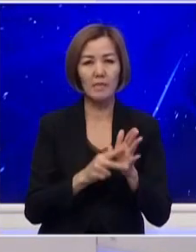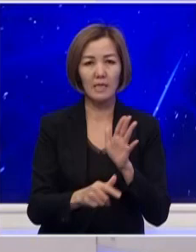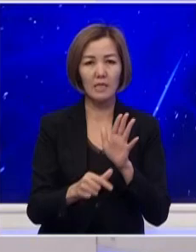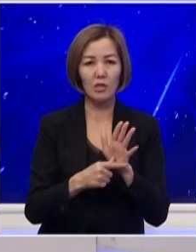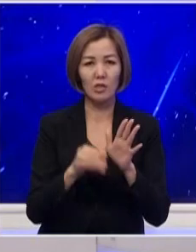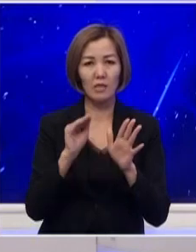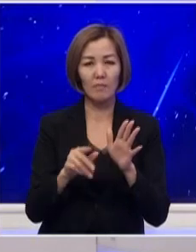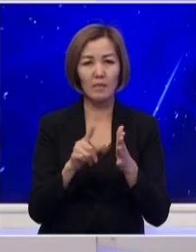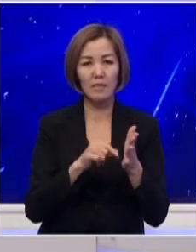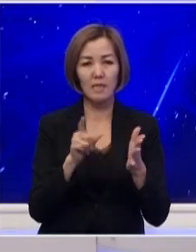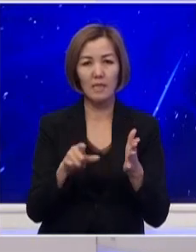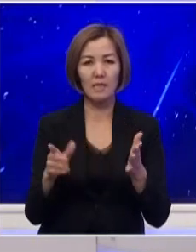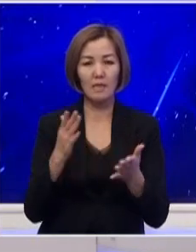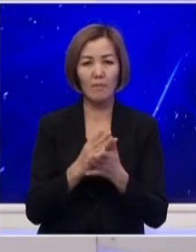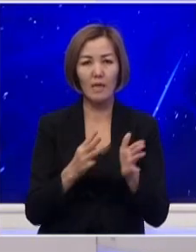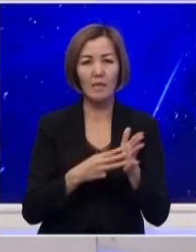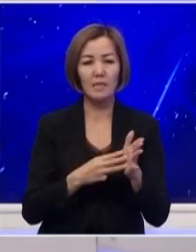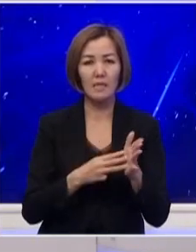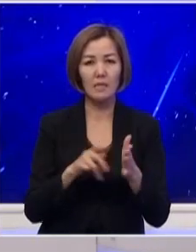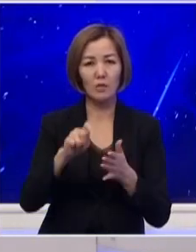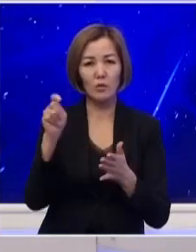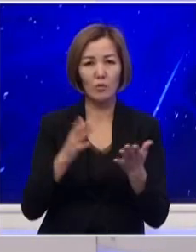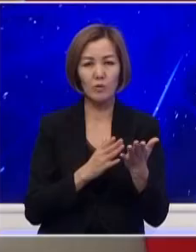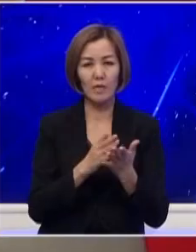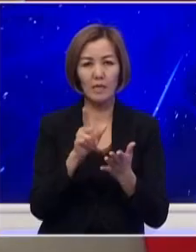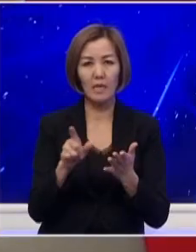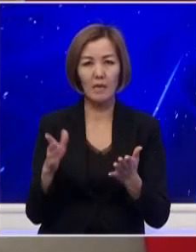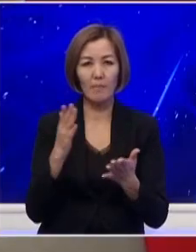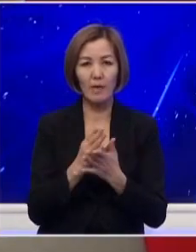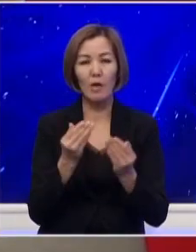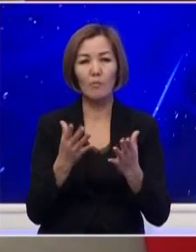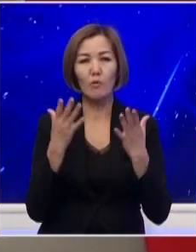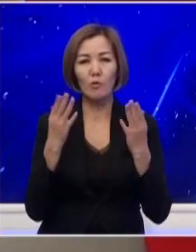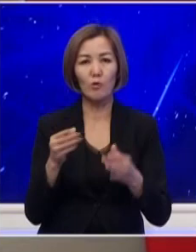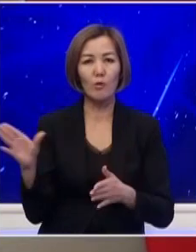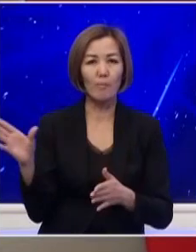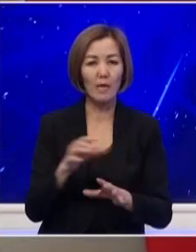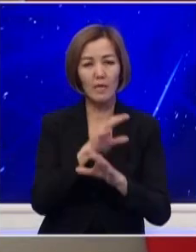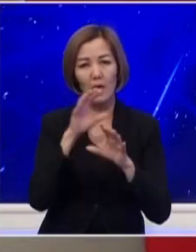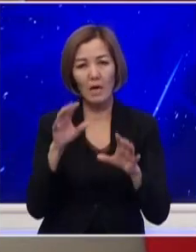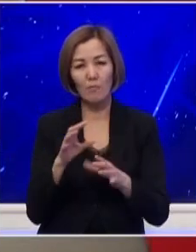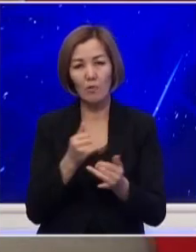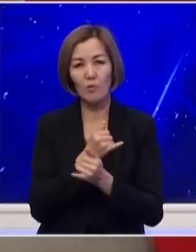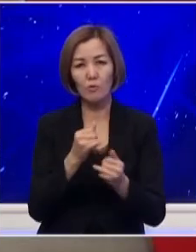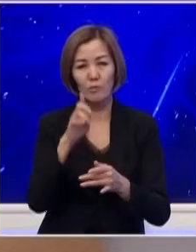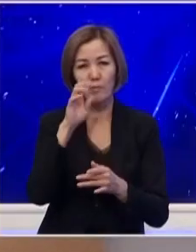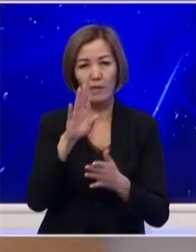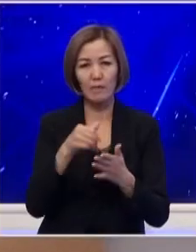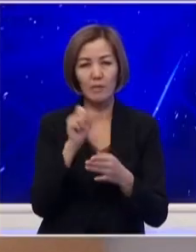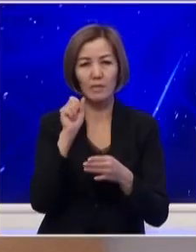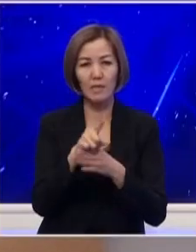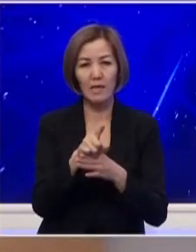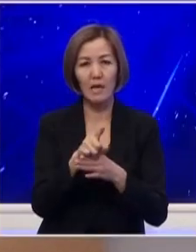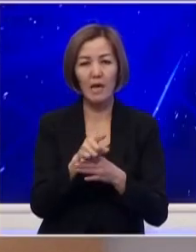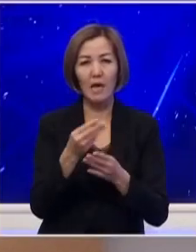аса зейнеткер, оның 8-і соғыс ардагері екенін жеткізді. Бүгінде олардың барлығына қамқорлық көрсетіліп, мемлекет мемлекет башысының